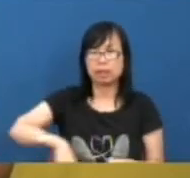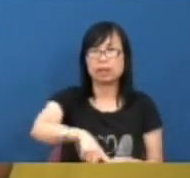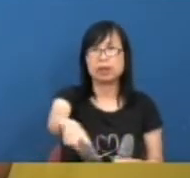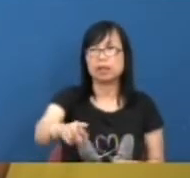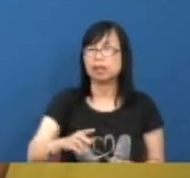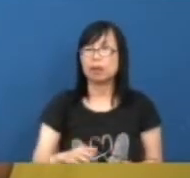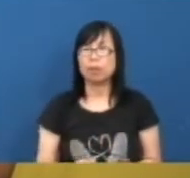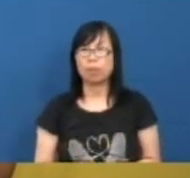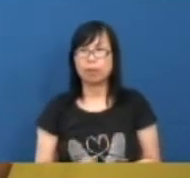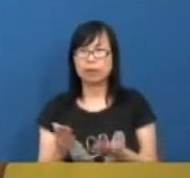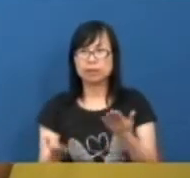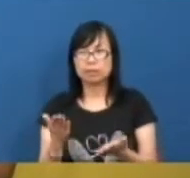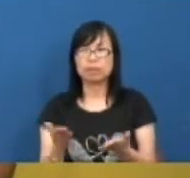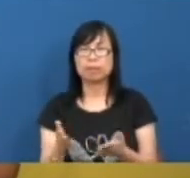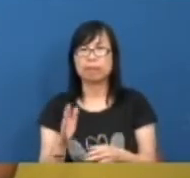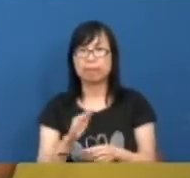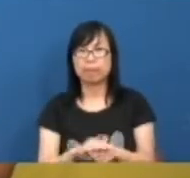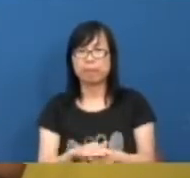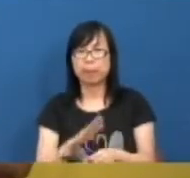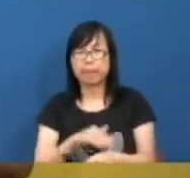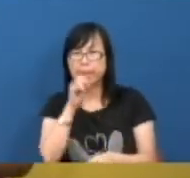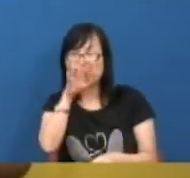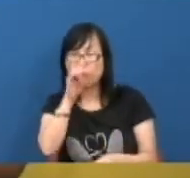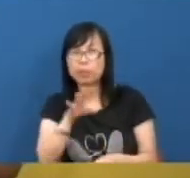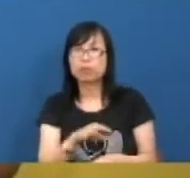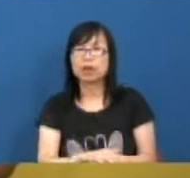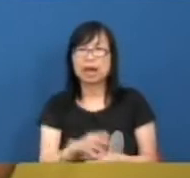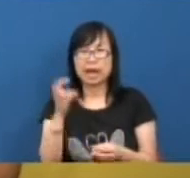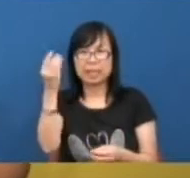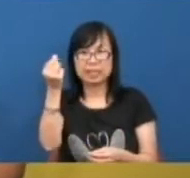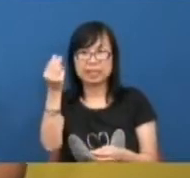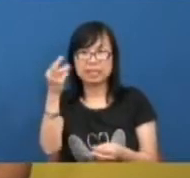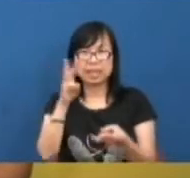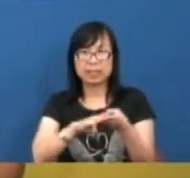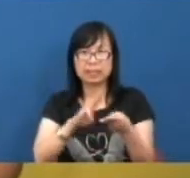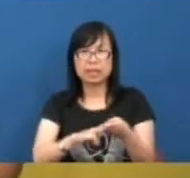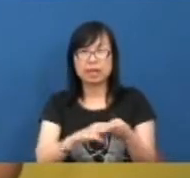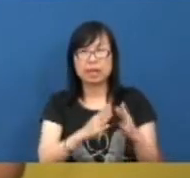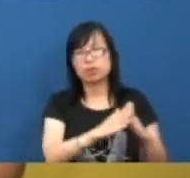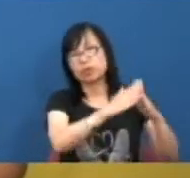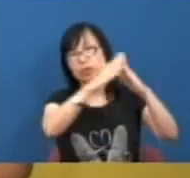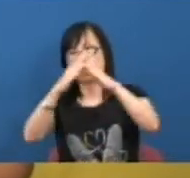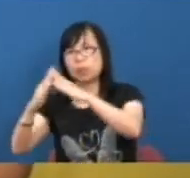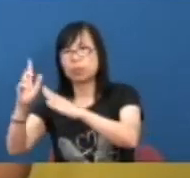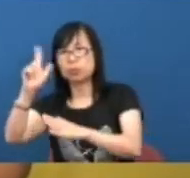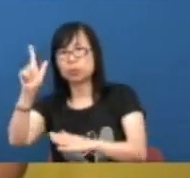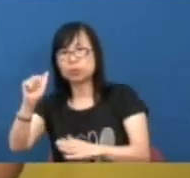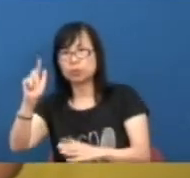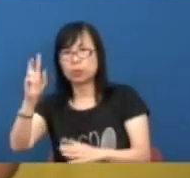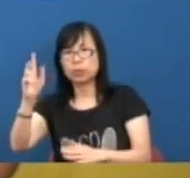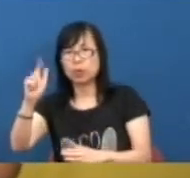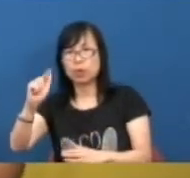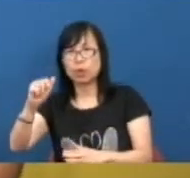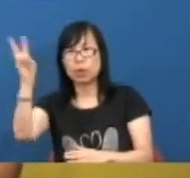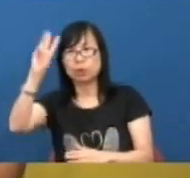或咧，即係可能剛才好似我咁講啦，即係好似喺沙田咁，即係搬咗個污水處理廠啊呢啲。不過咧，整體嚟講講得嚟